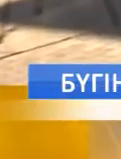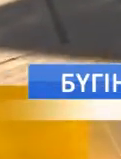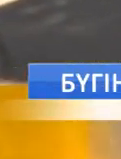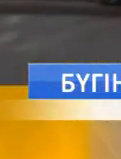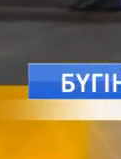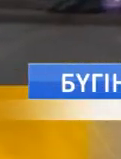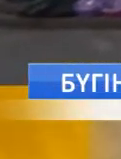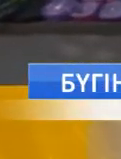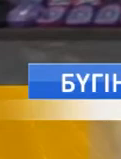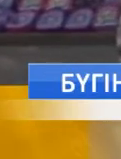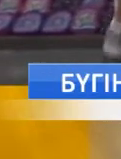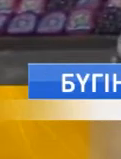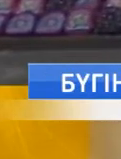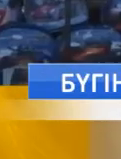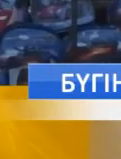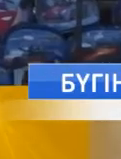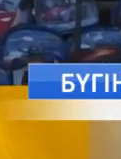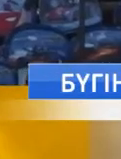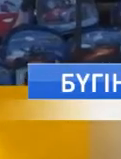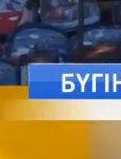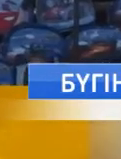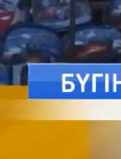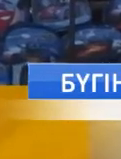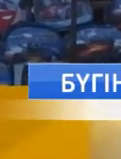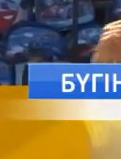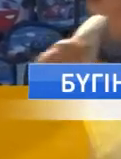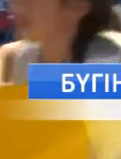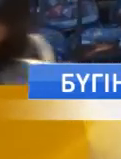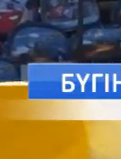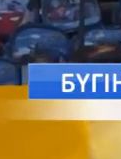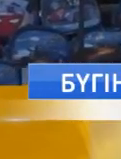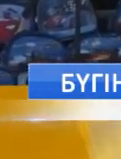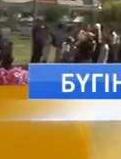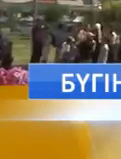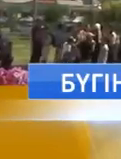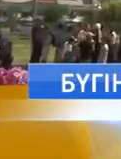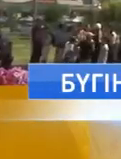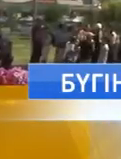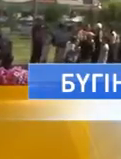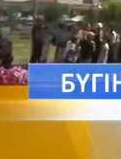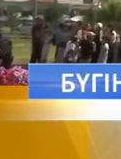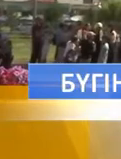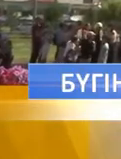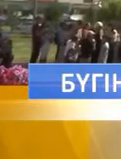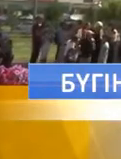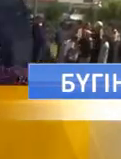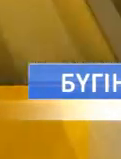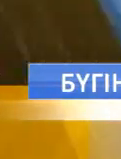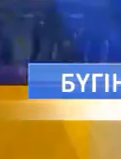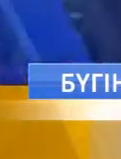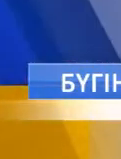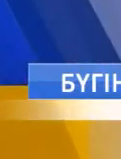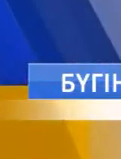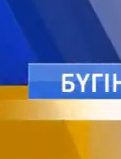Иман мешітінде 240 балаға мектепке қажетті құрал жабдық таратылды. Игі іс мектепке жол акциясы аясында ұйымдастырылды.